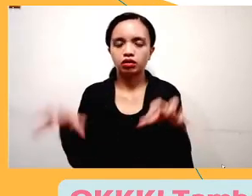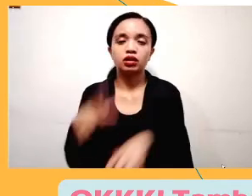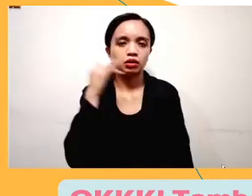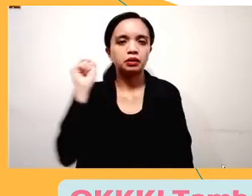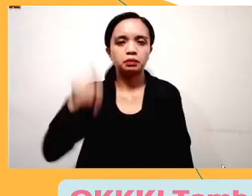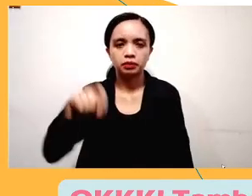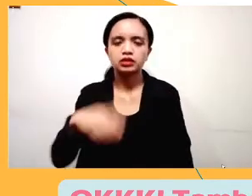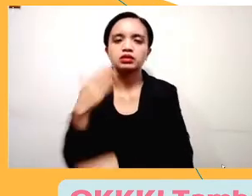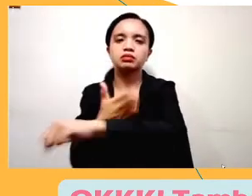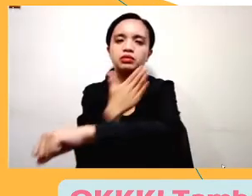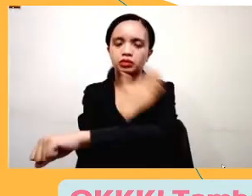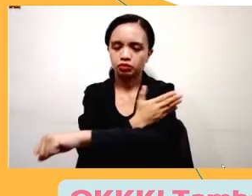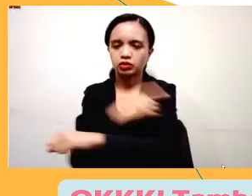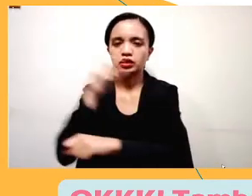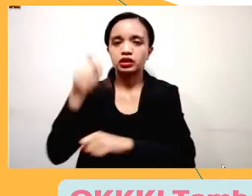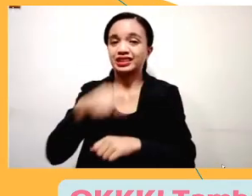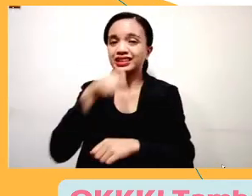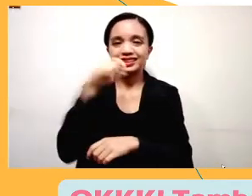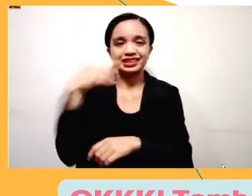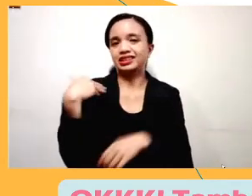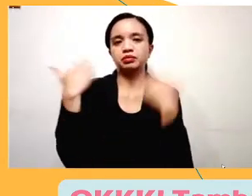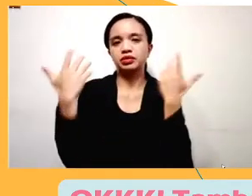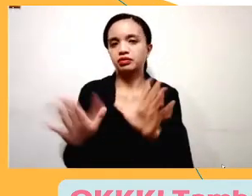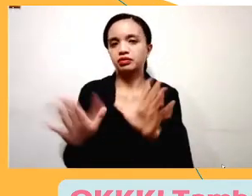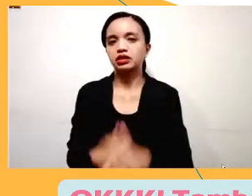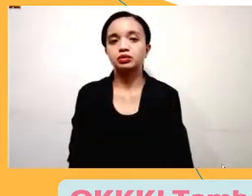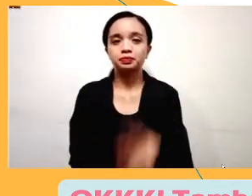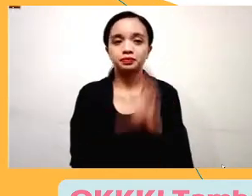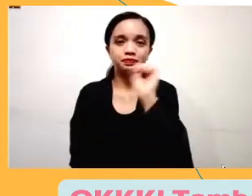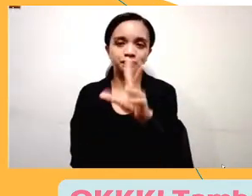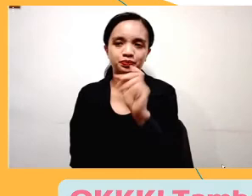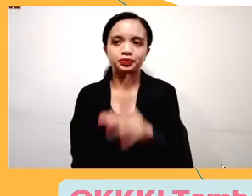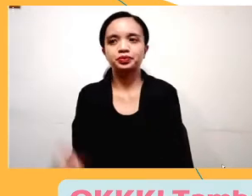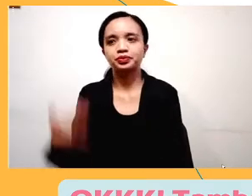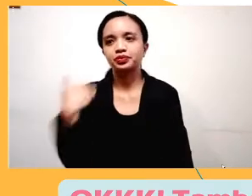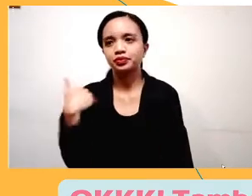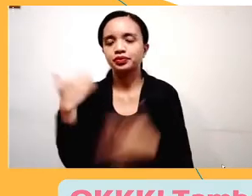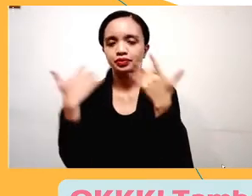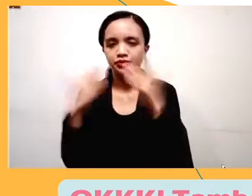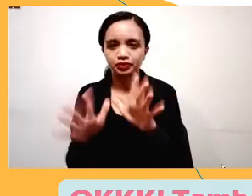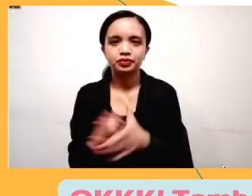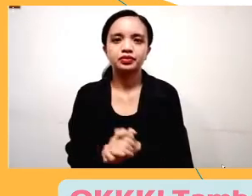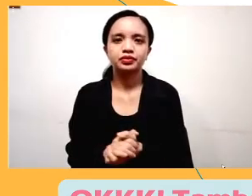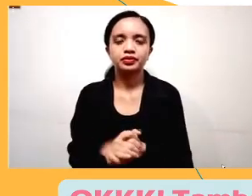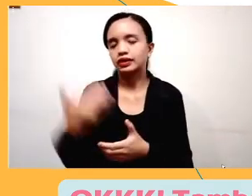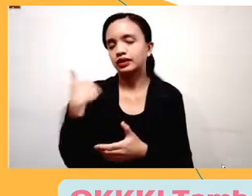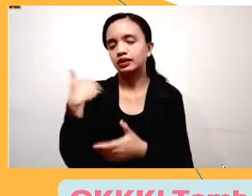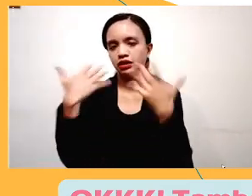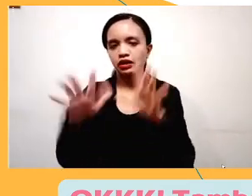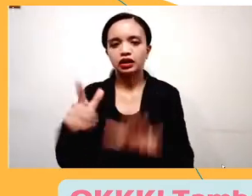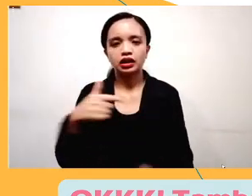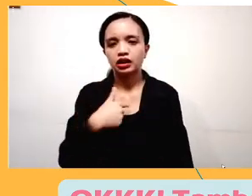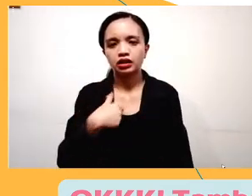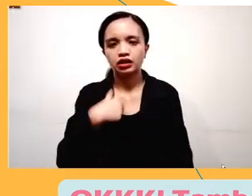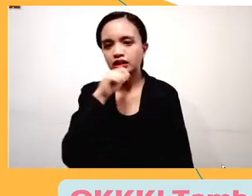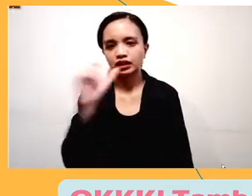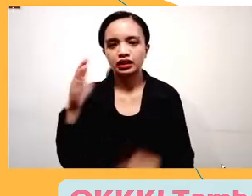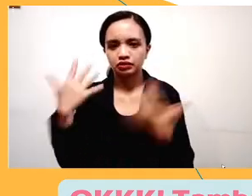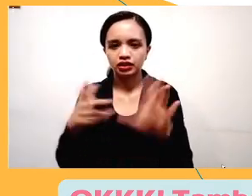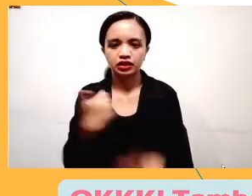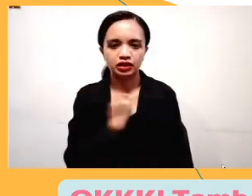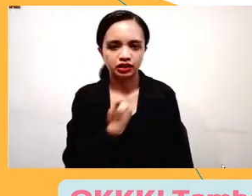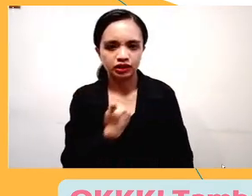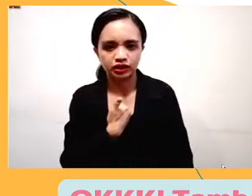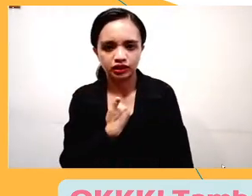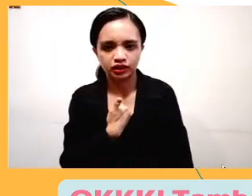progress. You are not done. Okay? You are not. We are not done. I am not even done myself. Okay?